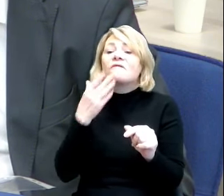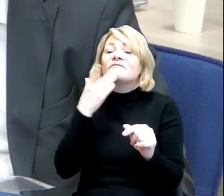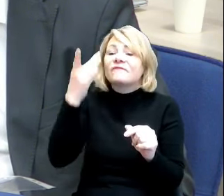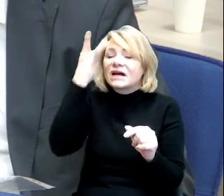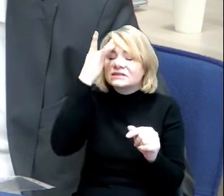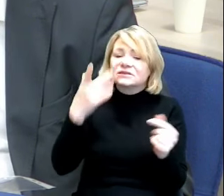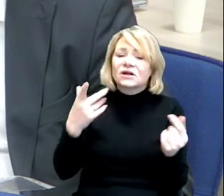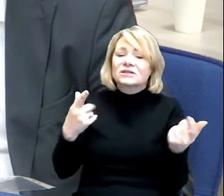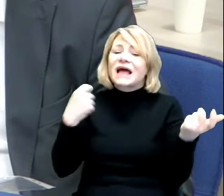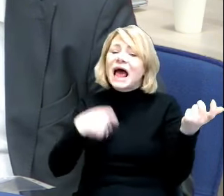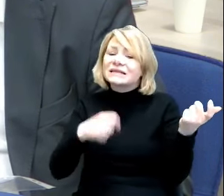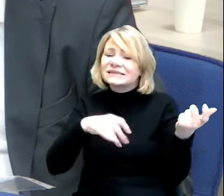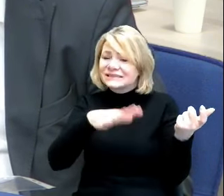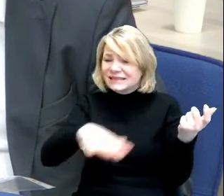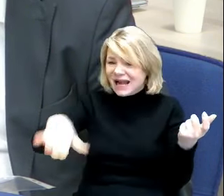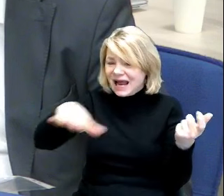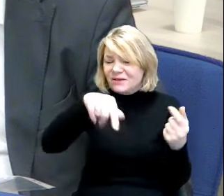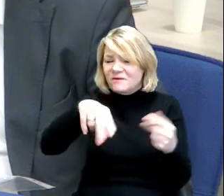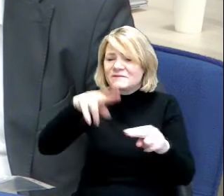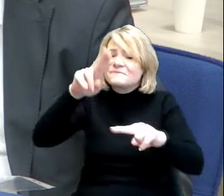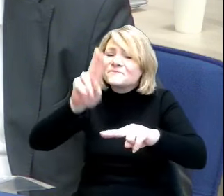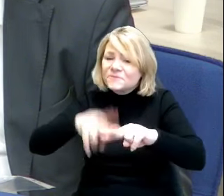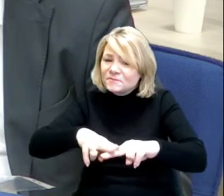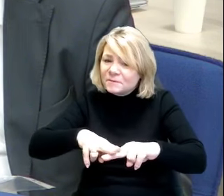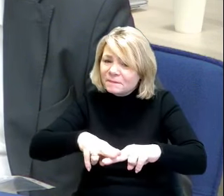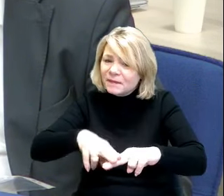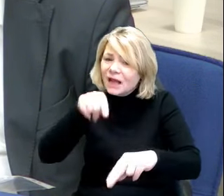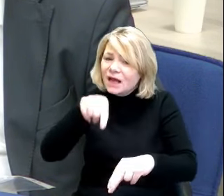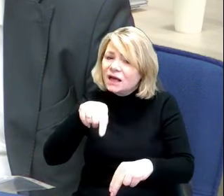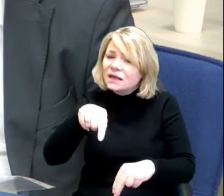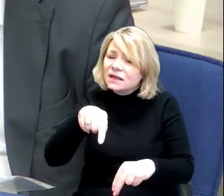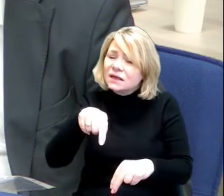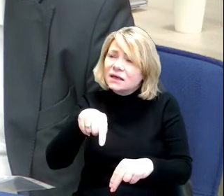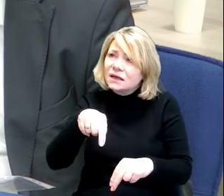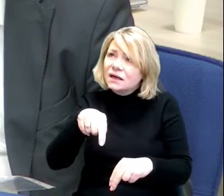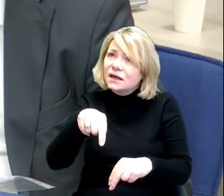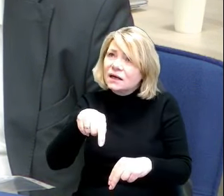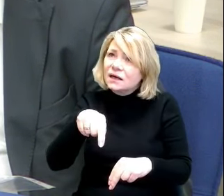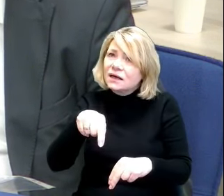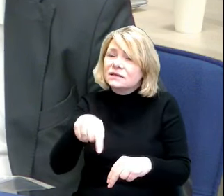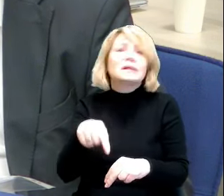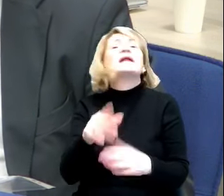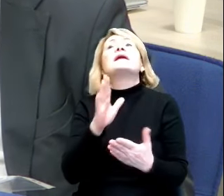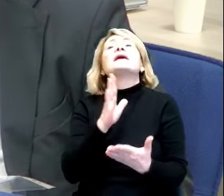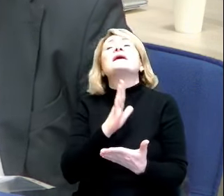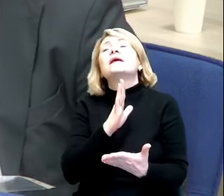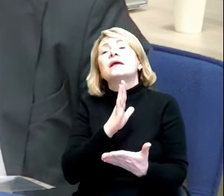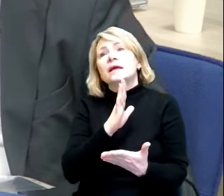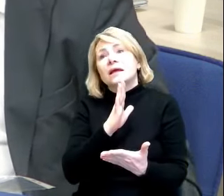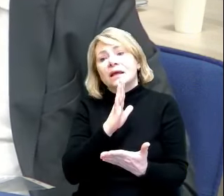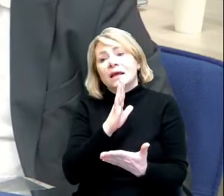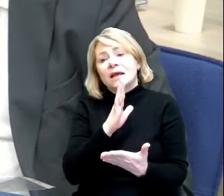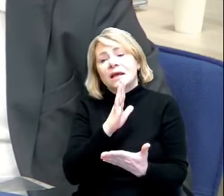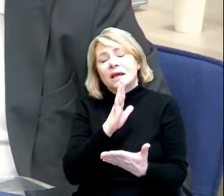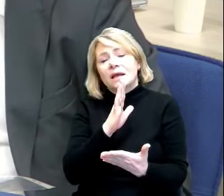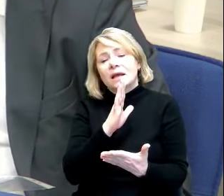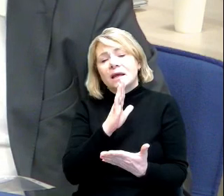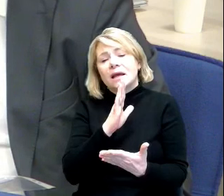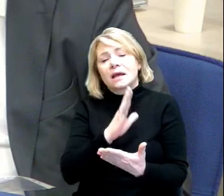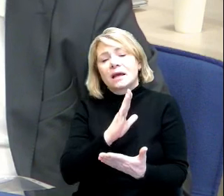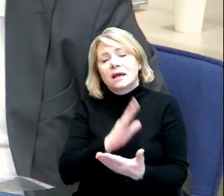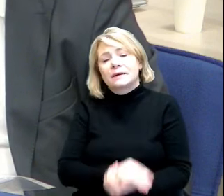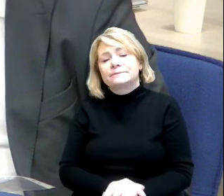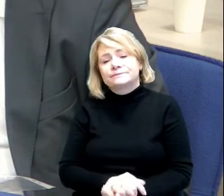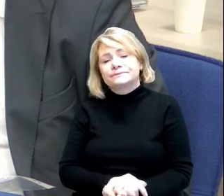tikrųjų ten reiškia yra nu nu numatyta e iš esmės